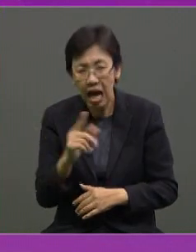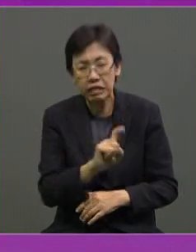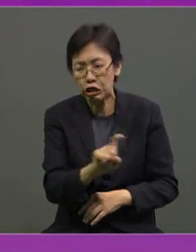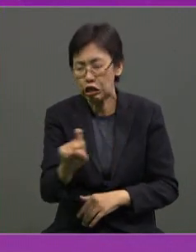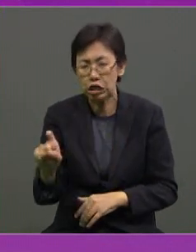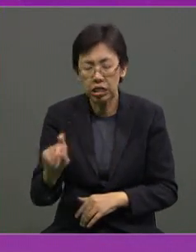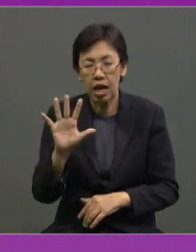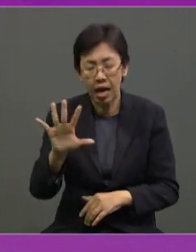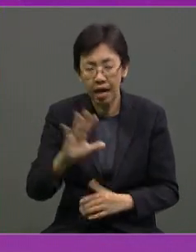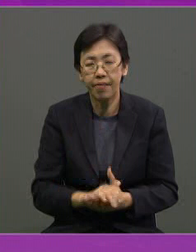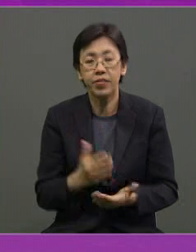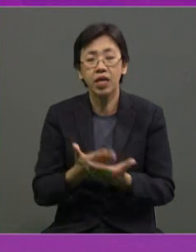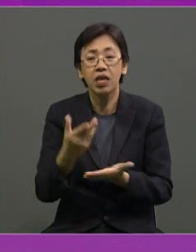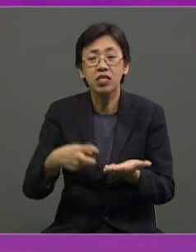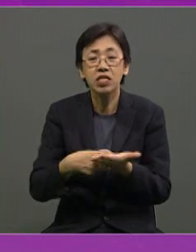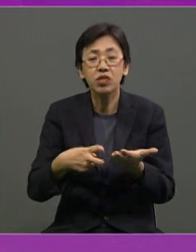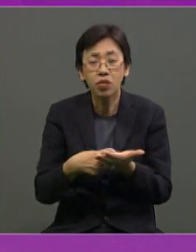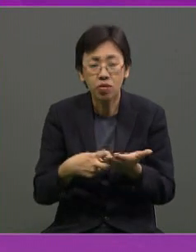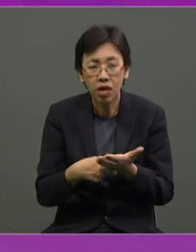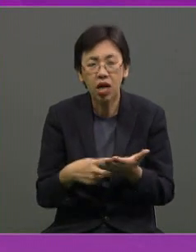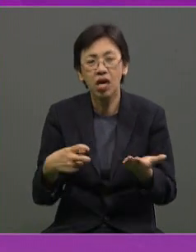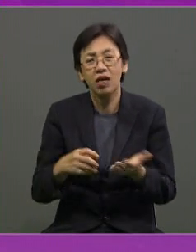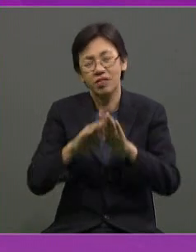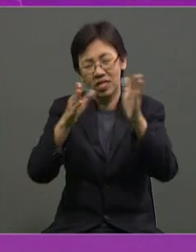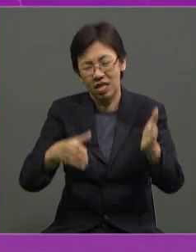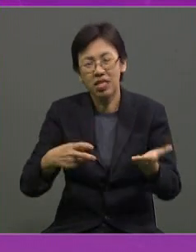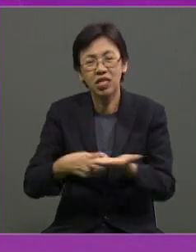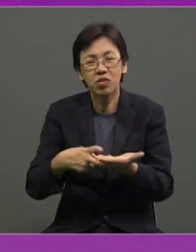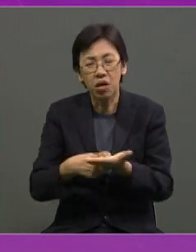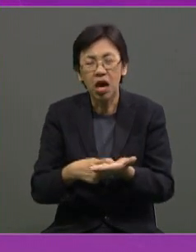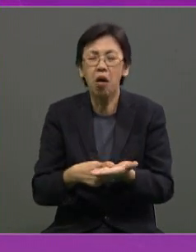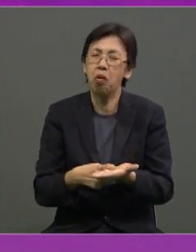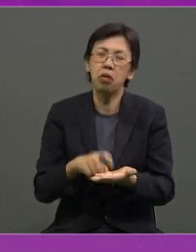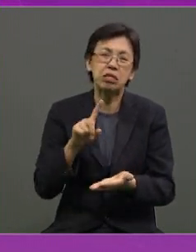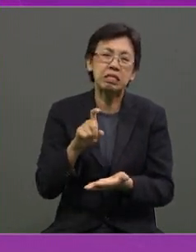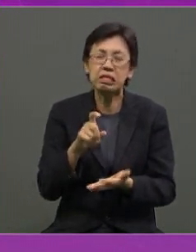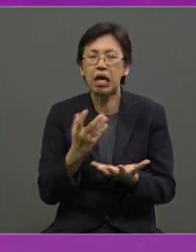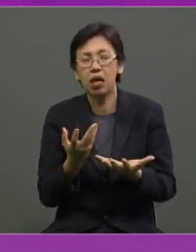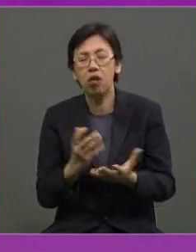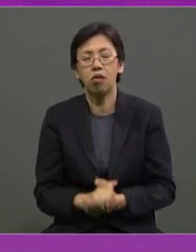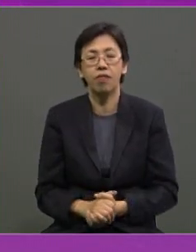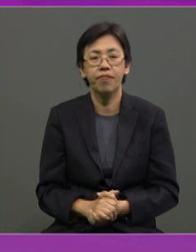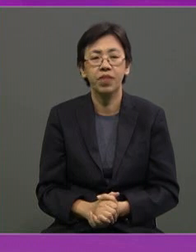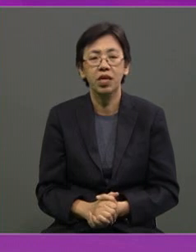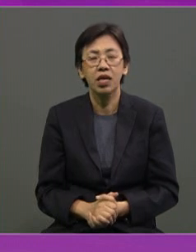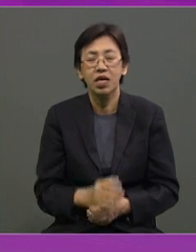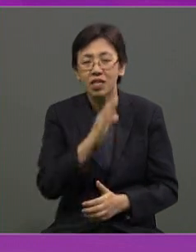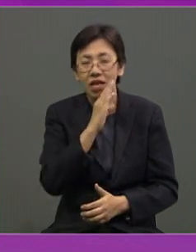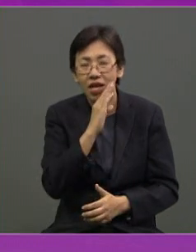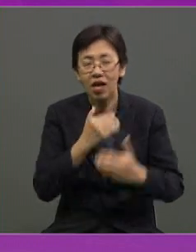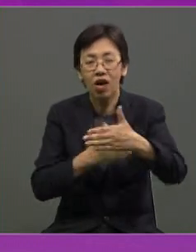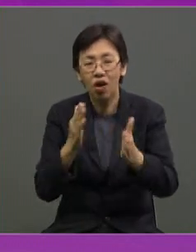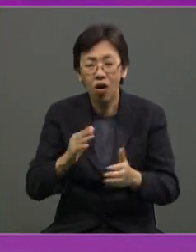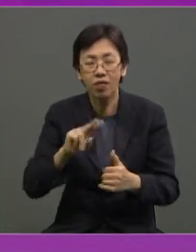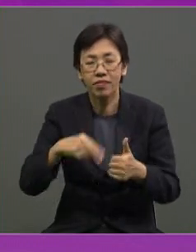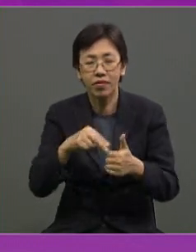างนี้นะคะเครื่องซื้อตั๋วที่มันก็อยู่ในสภาพชำรุดทรุดโทรมเสียหายใช้การไม่ได้หรือว่าจุดดับเพลิงเองห้องป